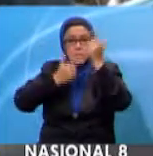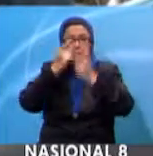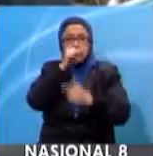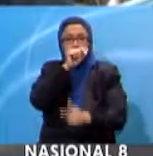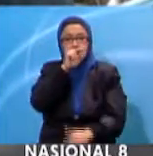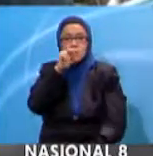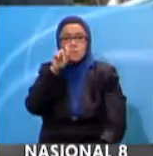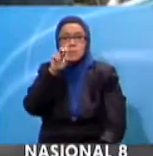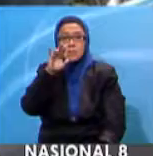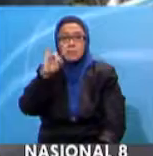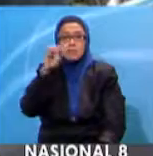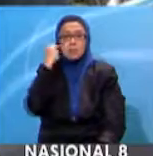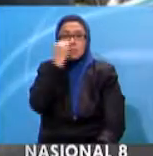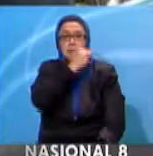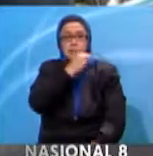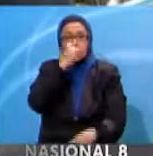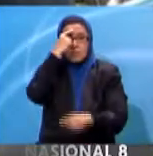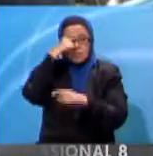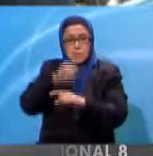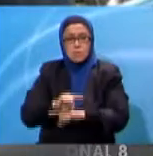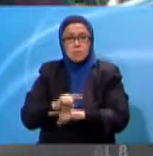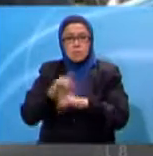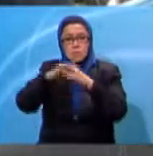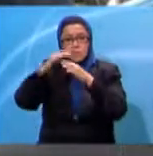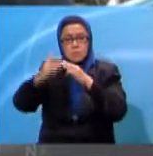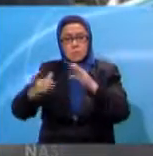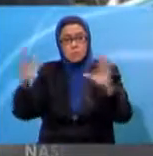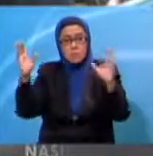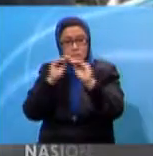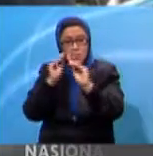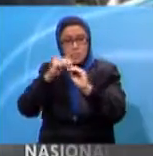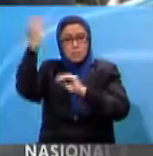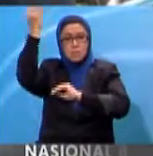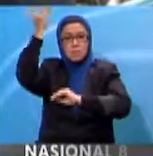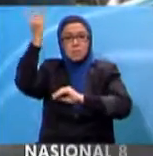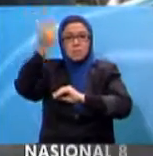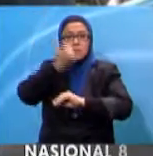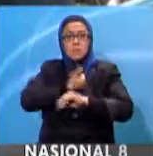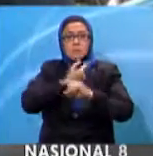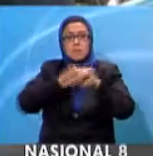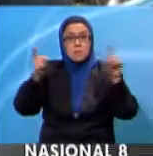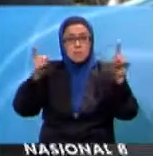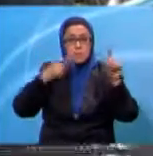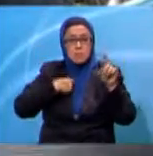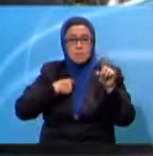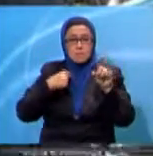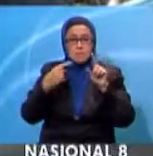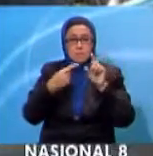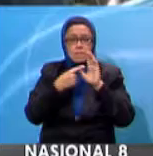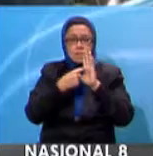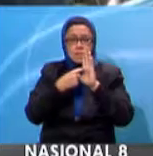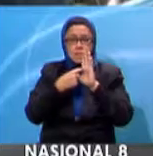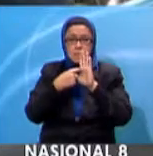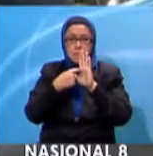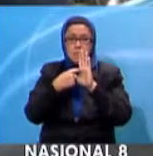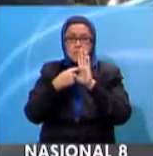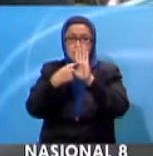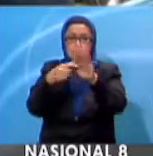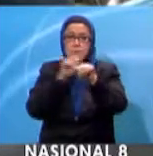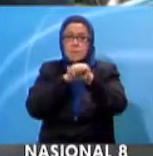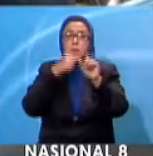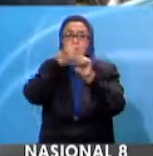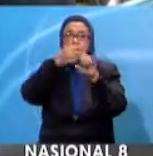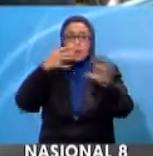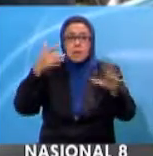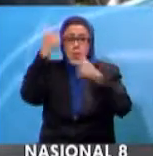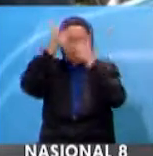bagi menghadiri persidangan yang dianjurkan PBB, namun impak lawatan ini nanti terhadap hubungan dua hala